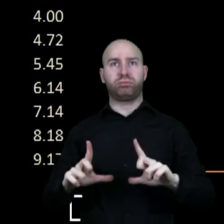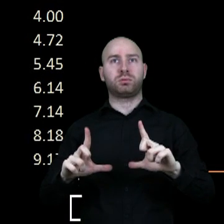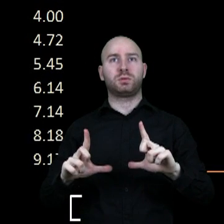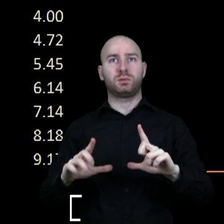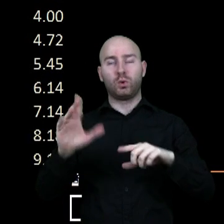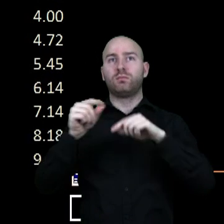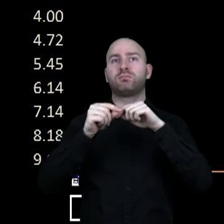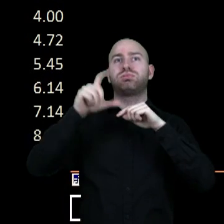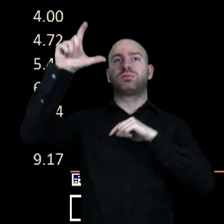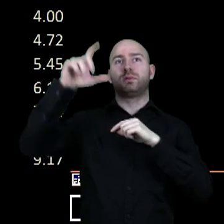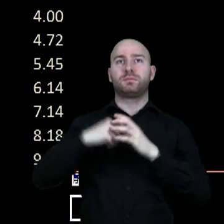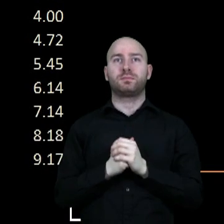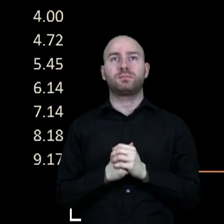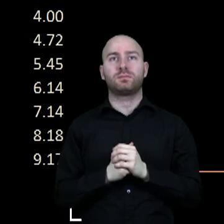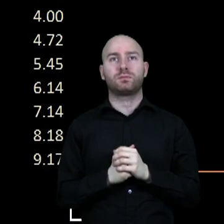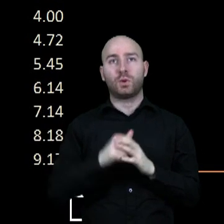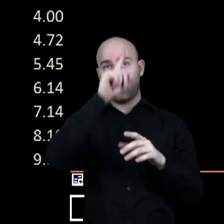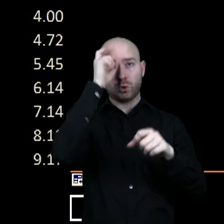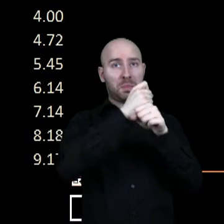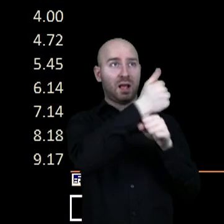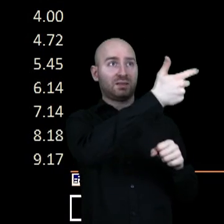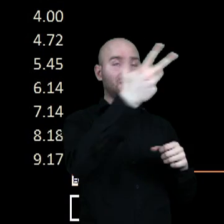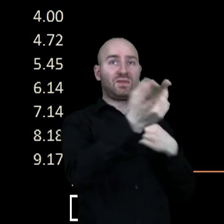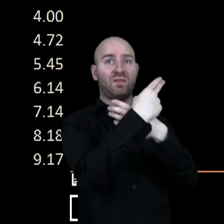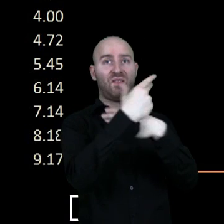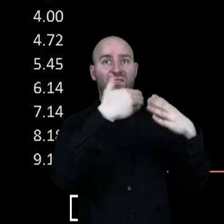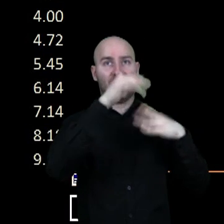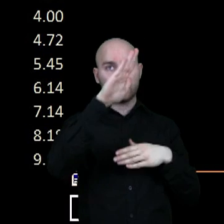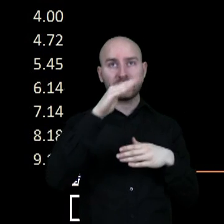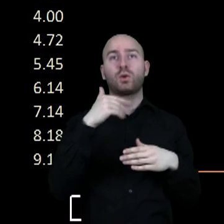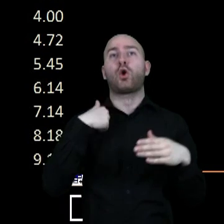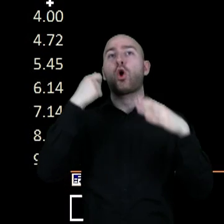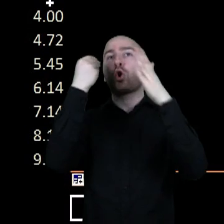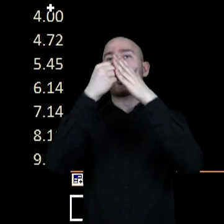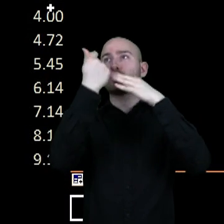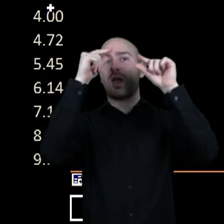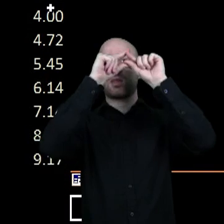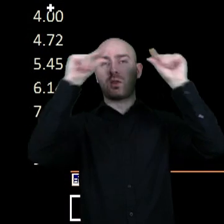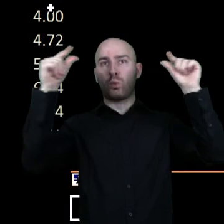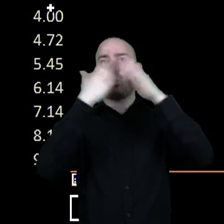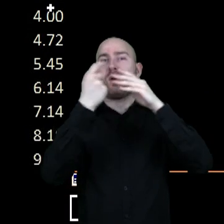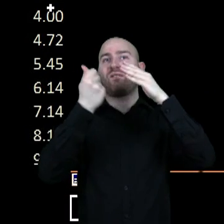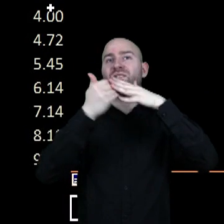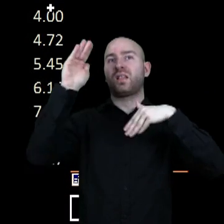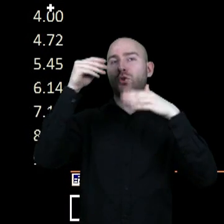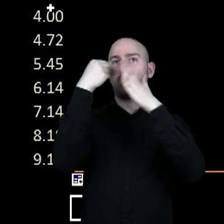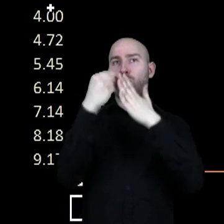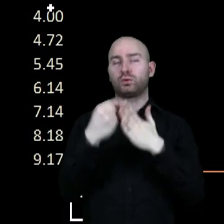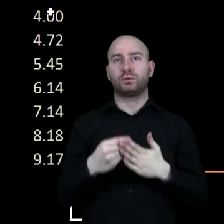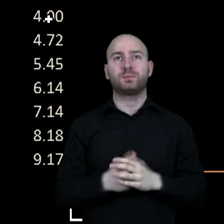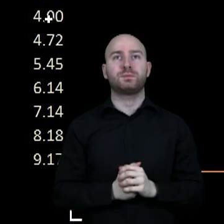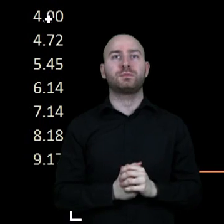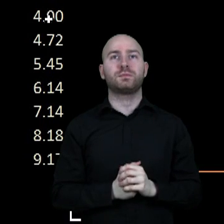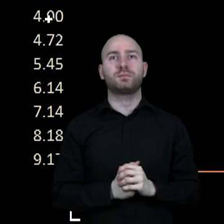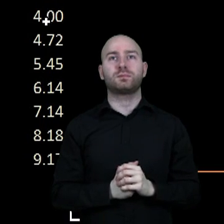zmienne rosną. Im więcej programistów, tym więcej kosztuje linijka kodu. Średnio w przeliczeniu na linijkę.